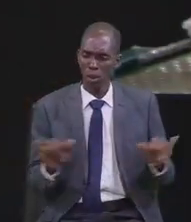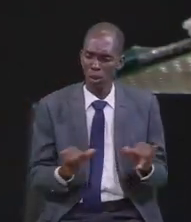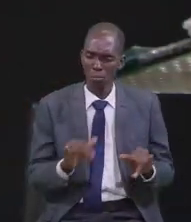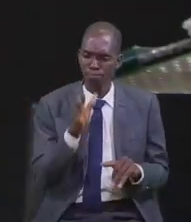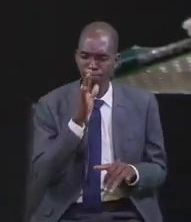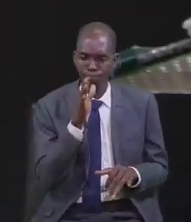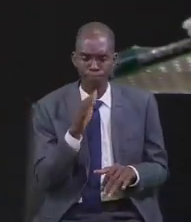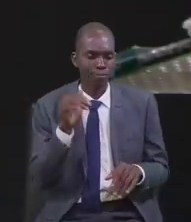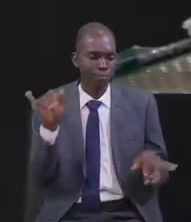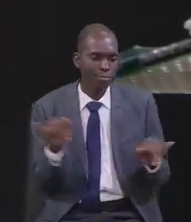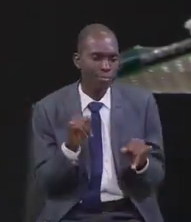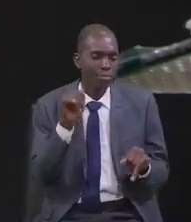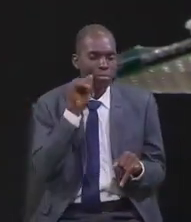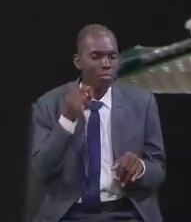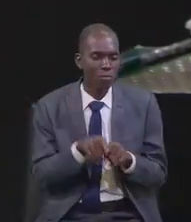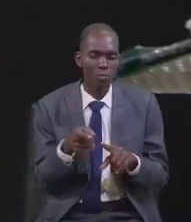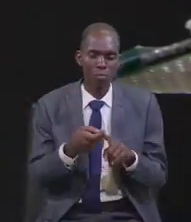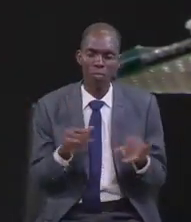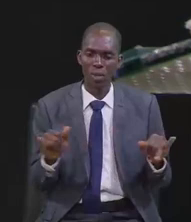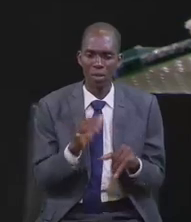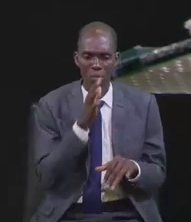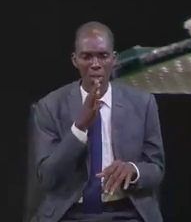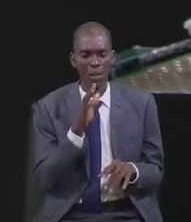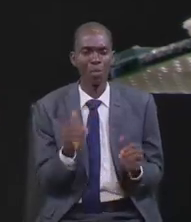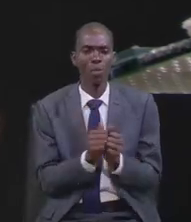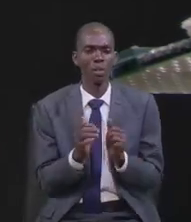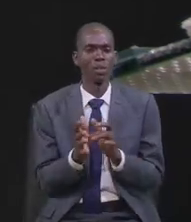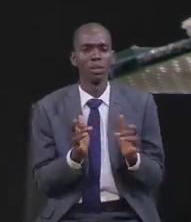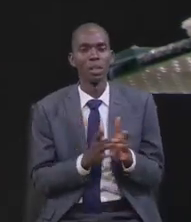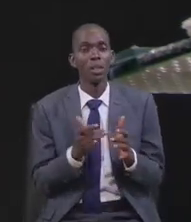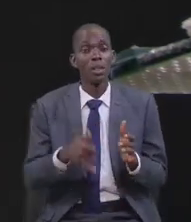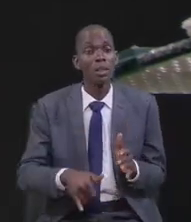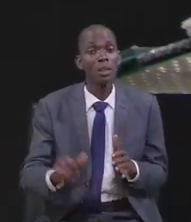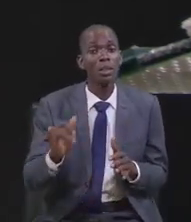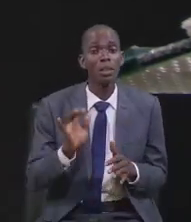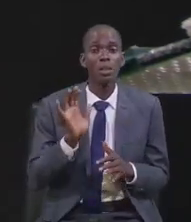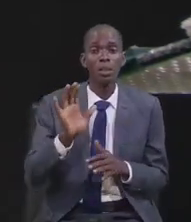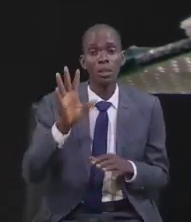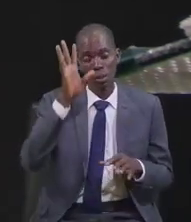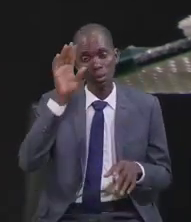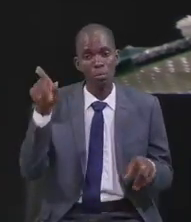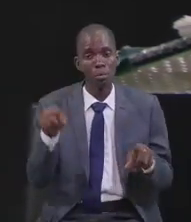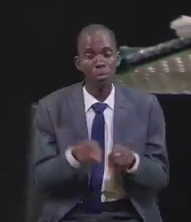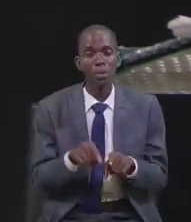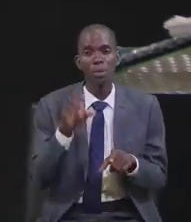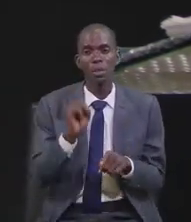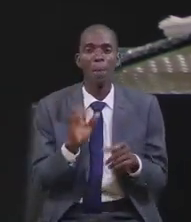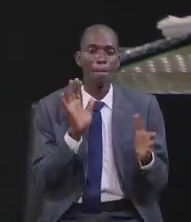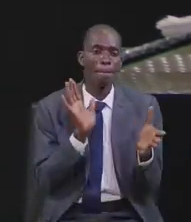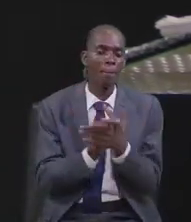ne sont-elles pas avec nous aussi, nés de la même mère que Jésus? Cependant, ses frères ne croyaient pas en